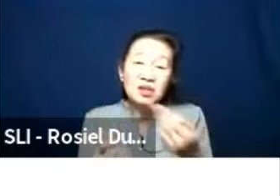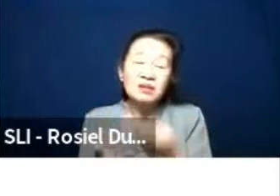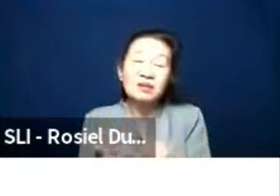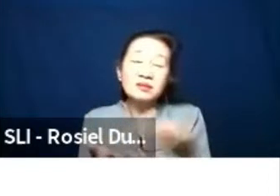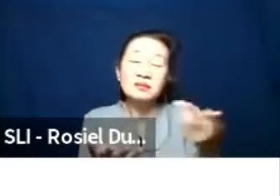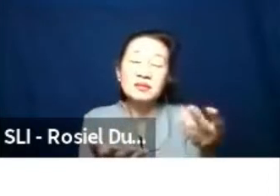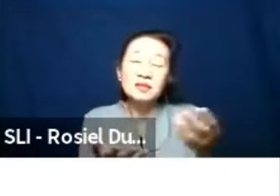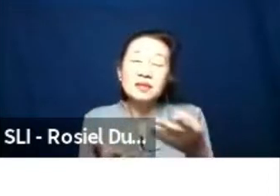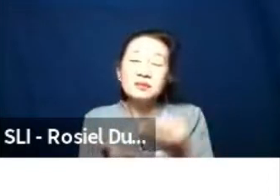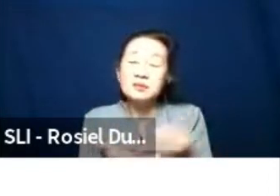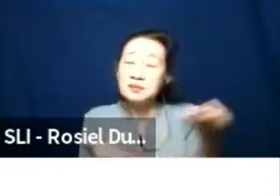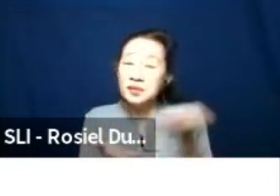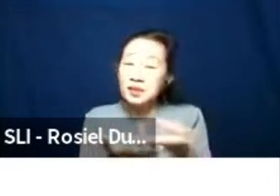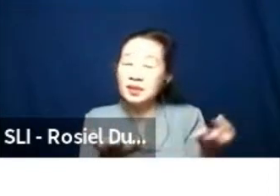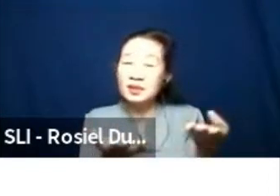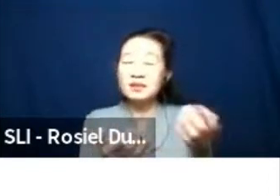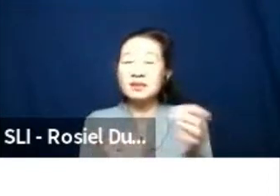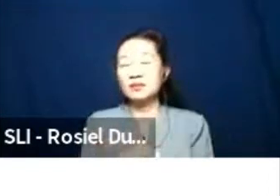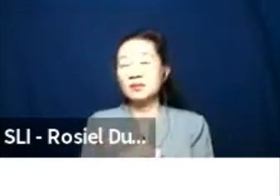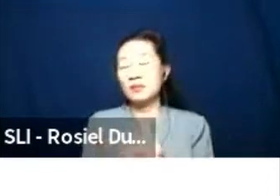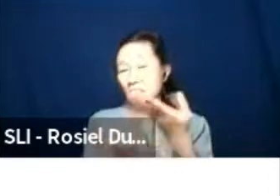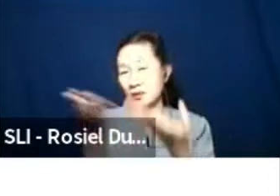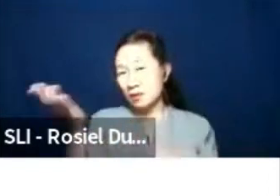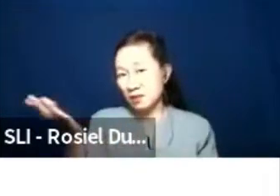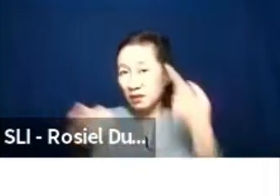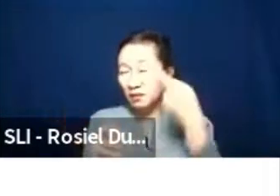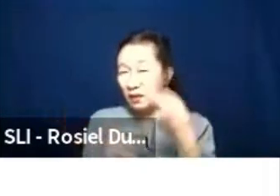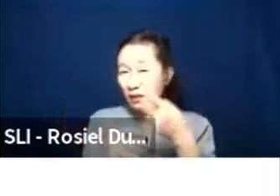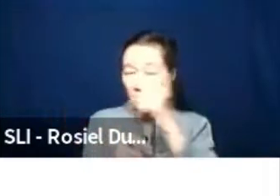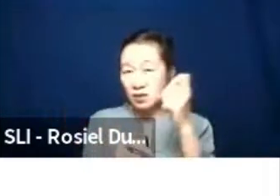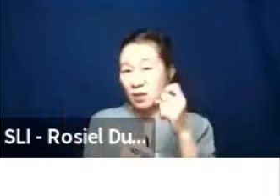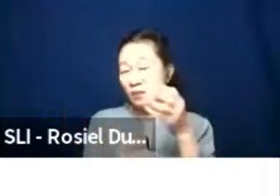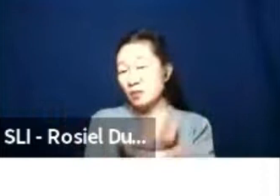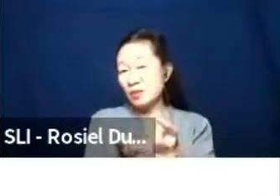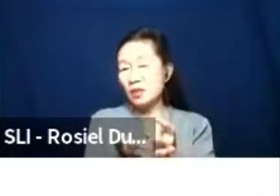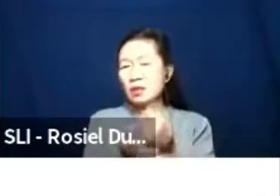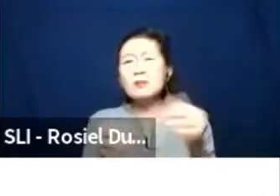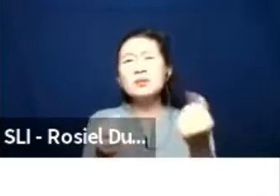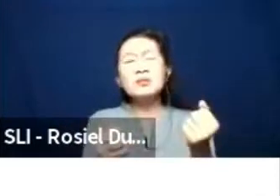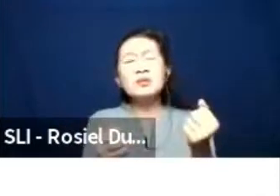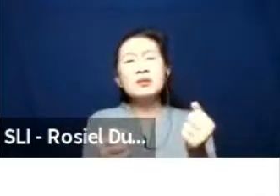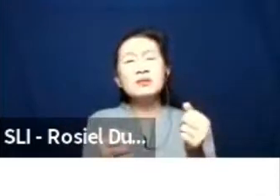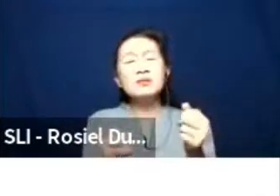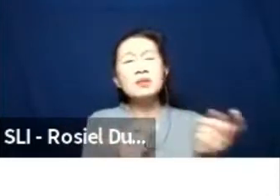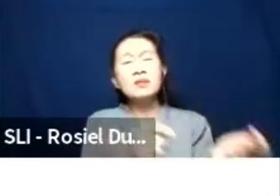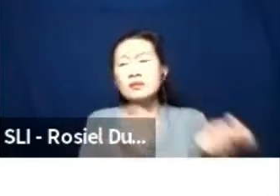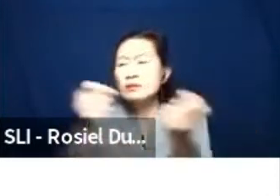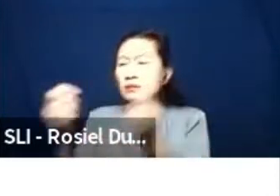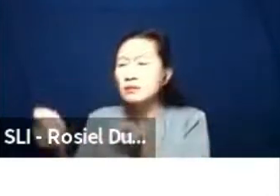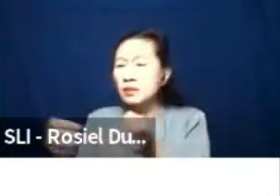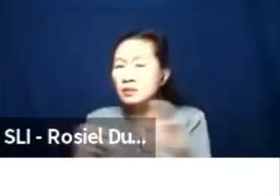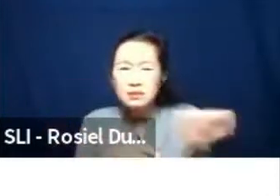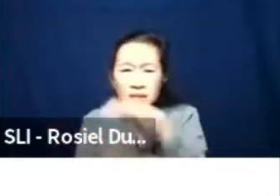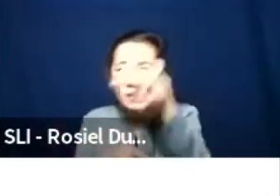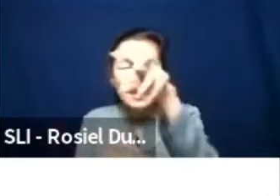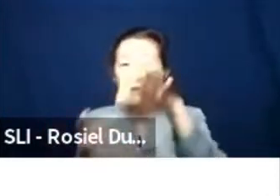ng maayos yung kanyang sisweldohin? Pwede din natin ilagyan dyan, paano yung pagdating sa transportation? Lalo na